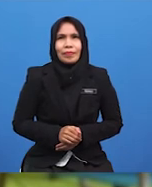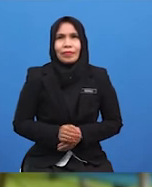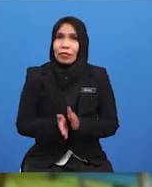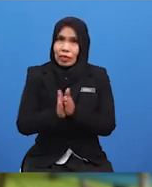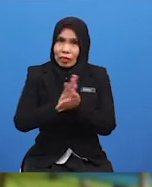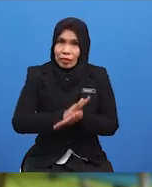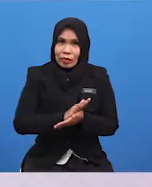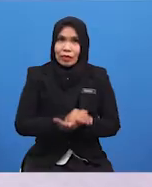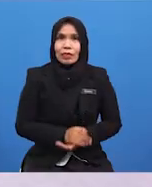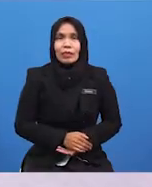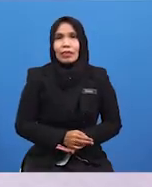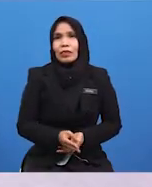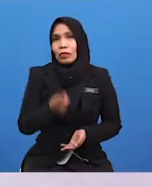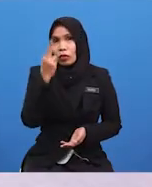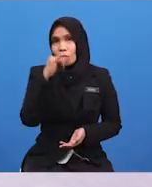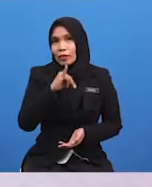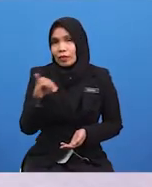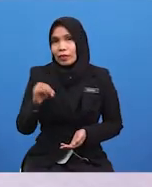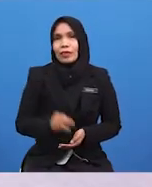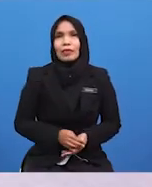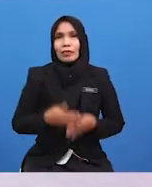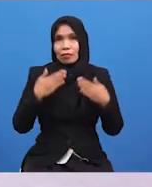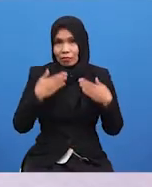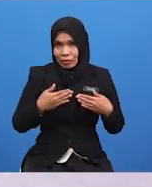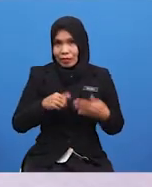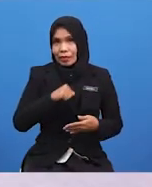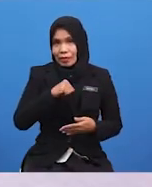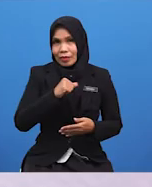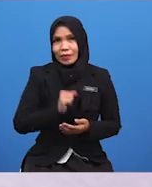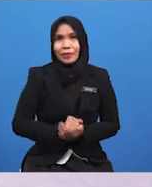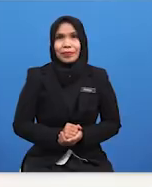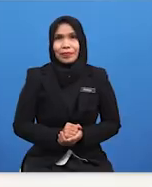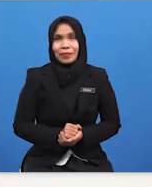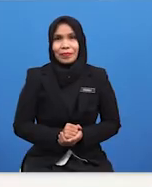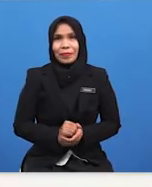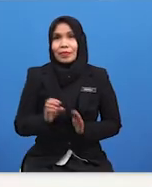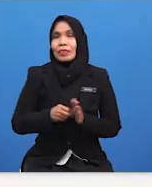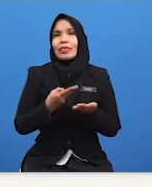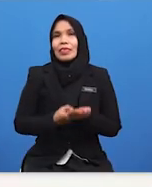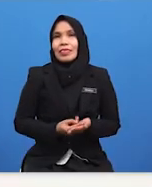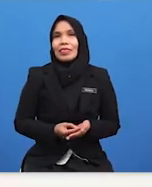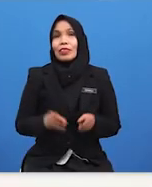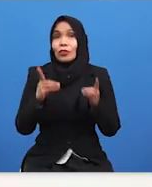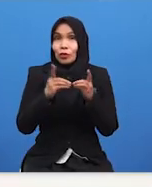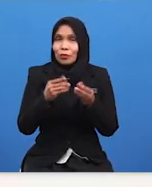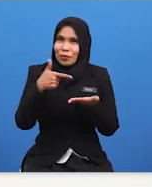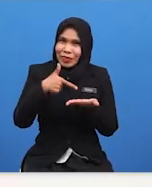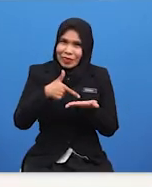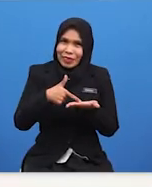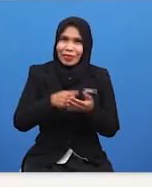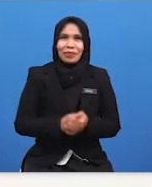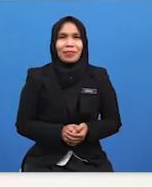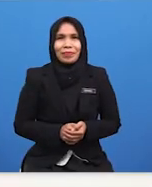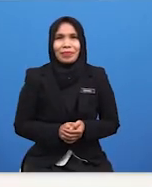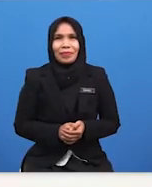jadi Hormatilah diri sendiri sehingga kita jumpa lagi dalam